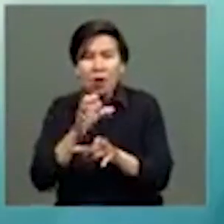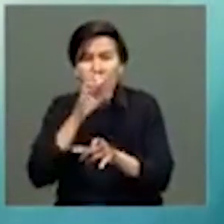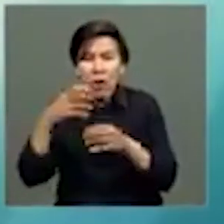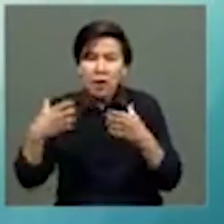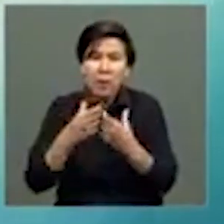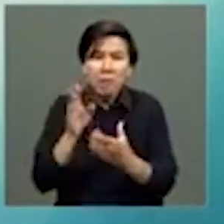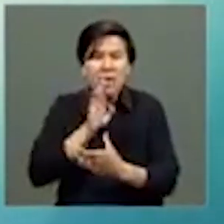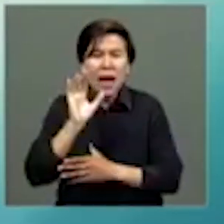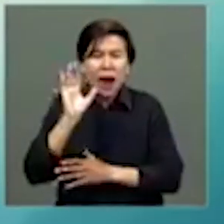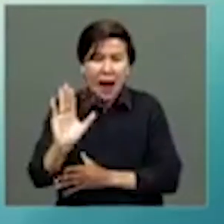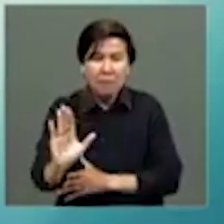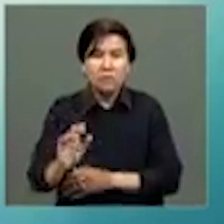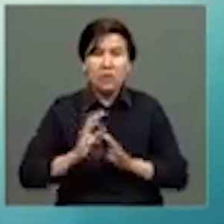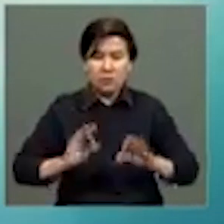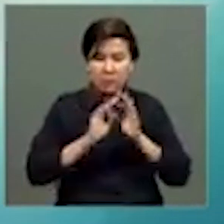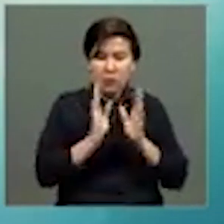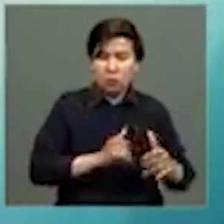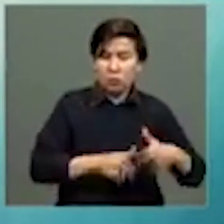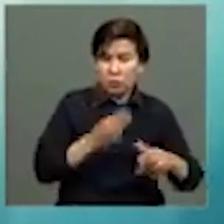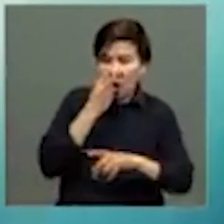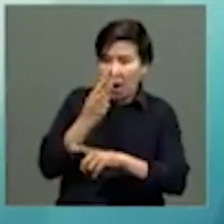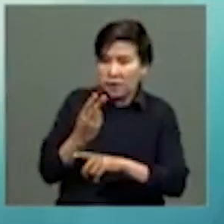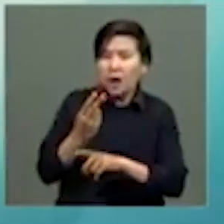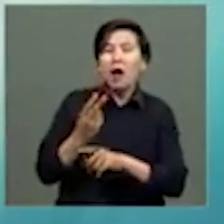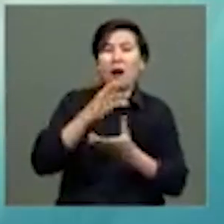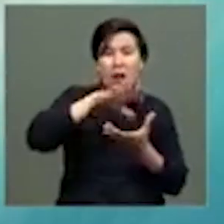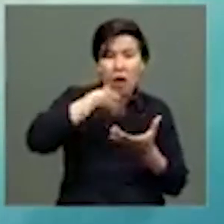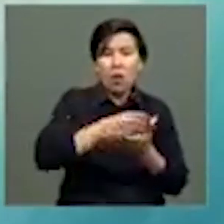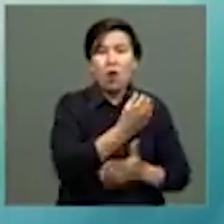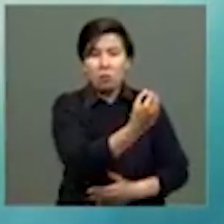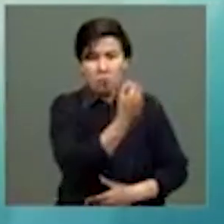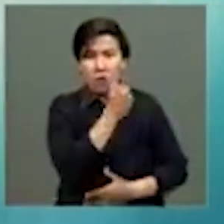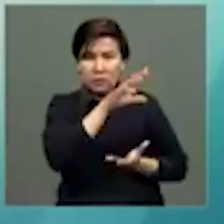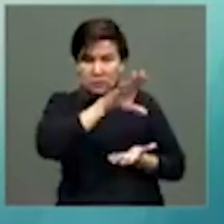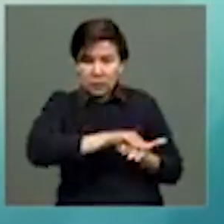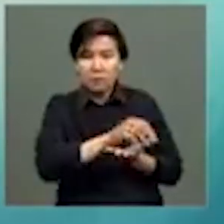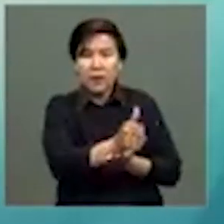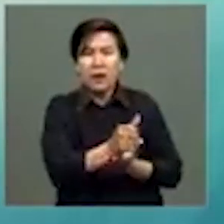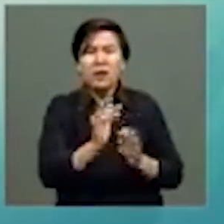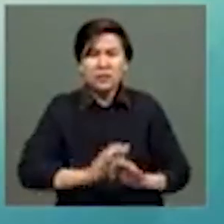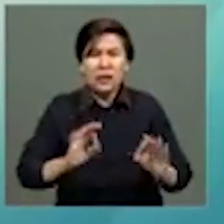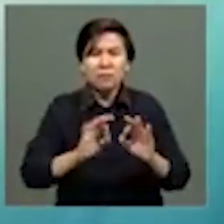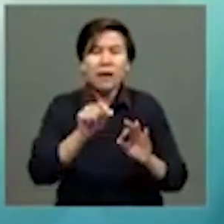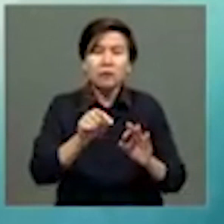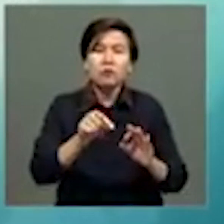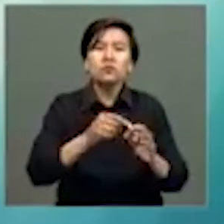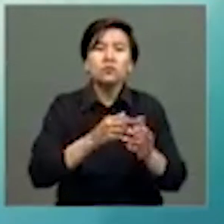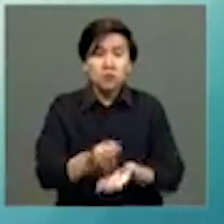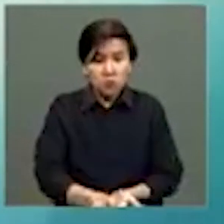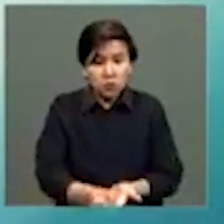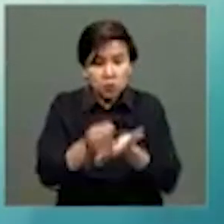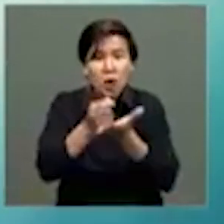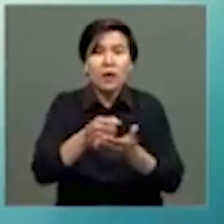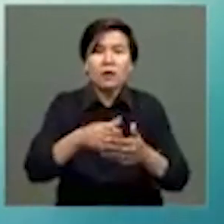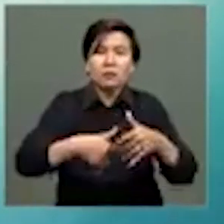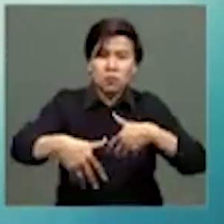ในพื้นที่ไม่เป็นหูเป็นตาและไม่ช่วยกันรายงานนะคะให้ถือว่าทุกท่านเป็นเจ้าของบ้านมีตรงไหนที่